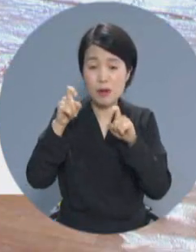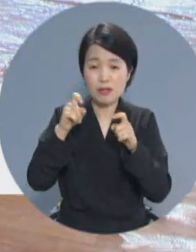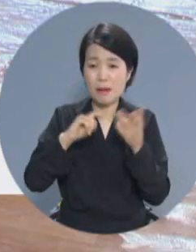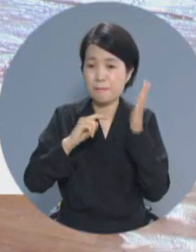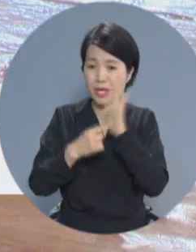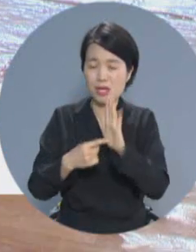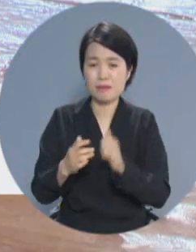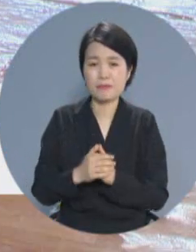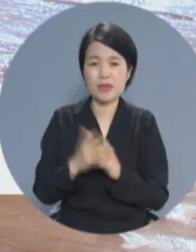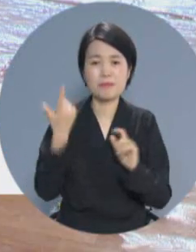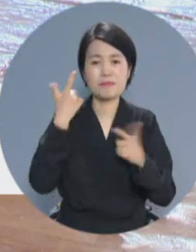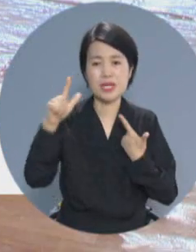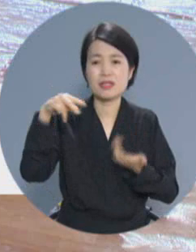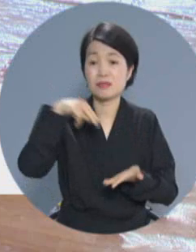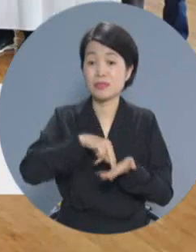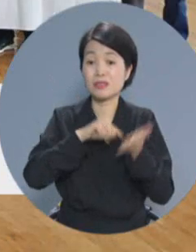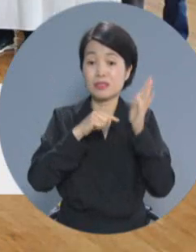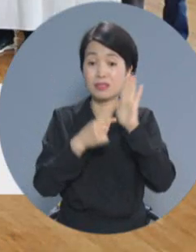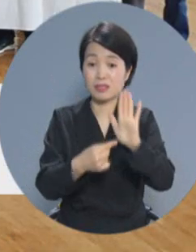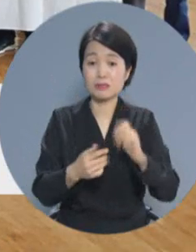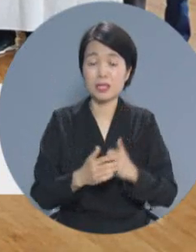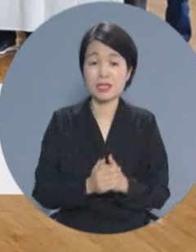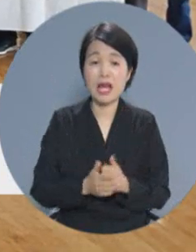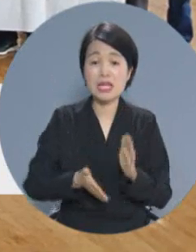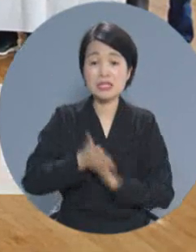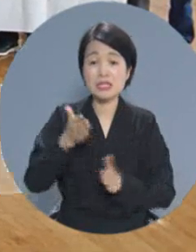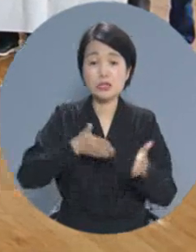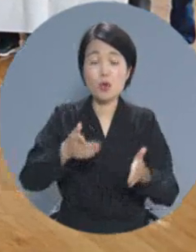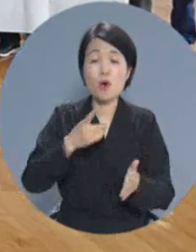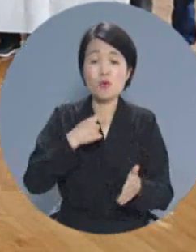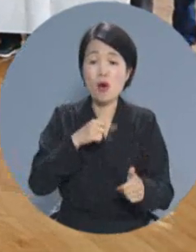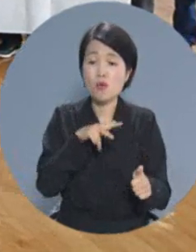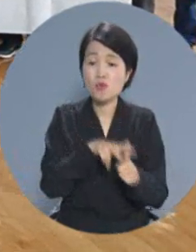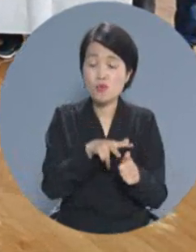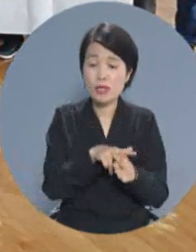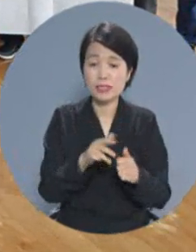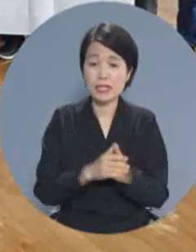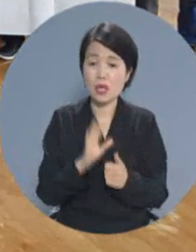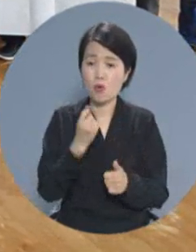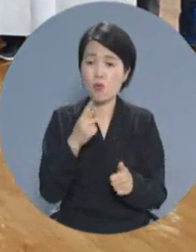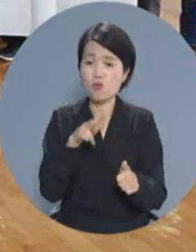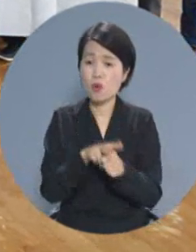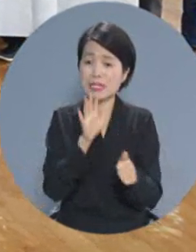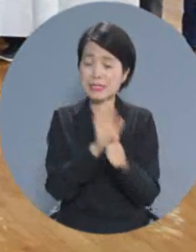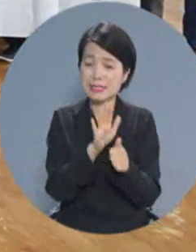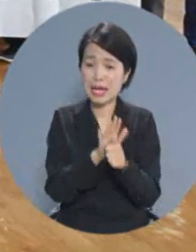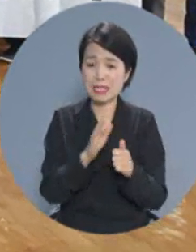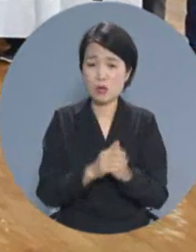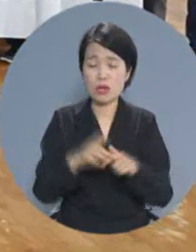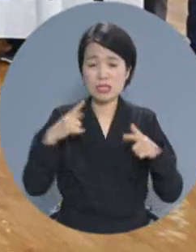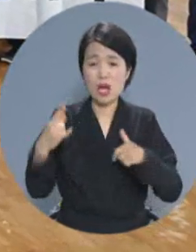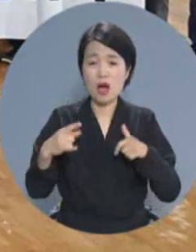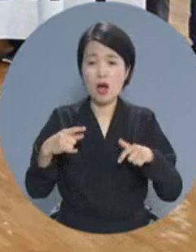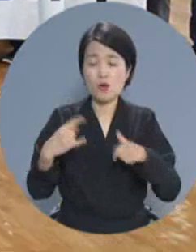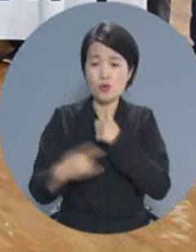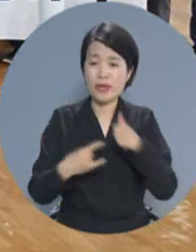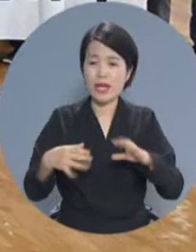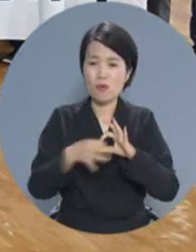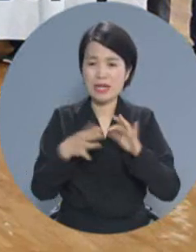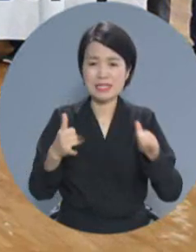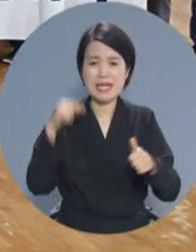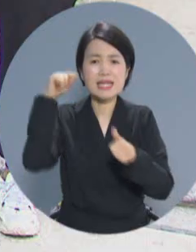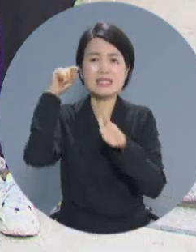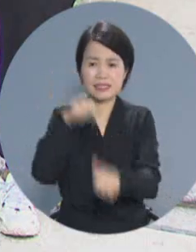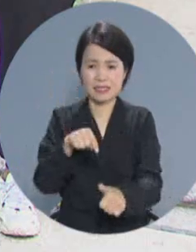불복 입장을 밝혔습니다. 시도 의원 후보자들이 오 후보를 지지하도록 지역위원회 관계자에게 지시했다는